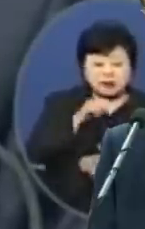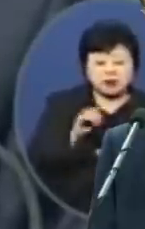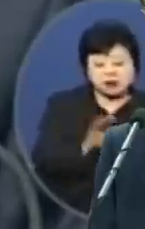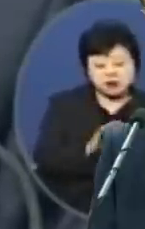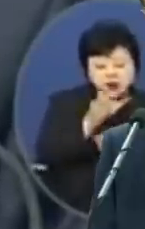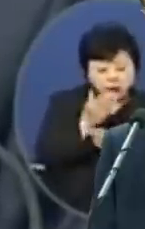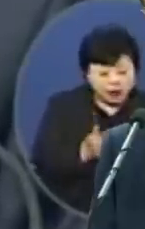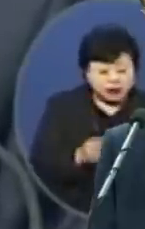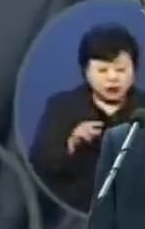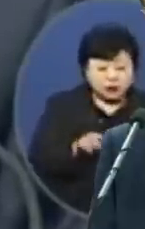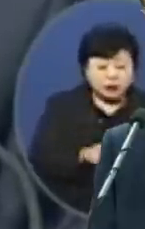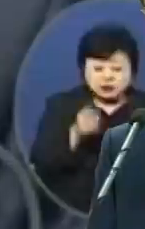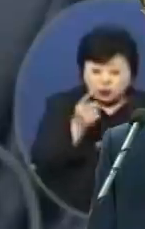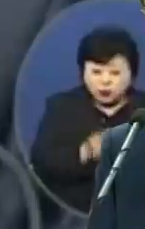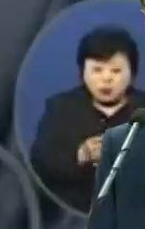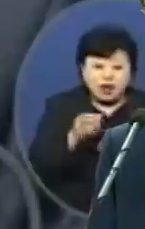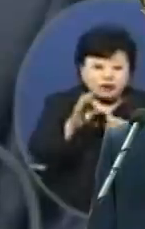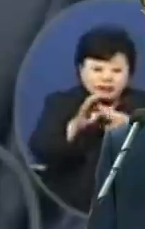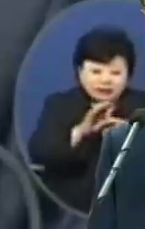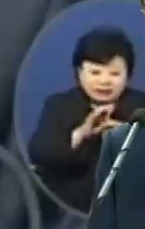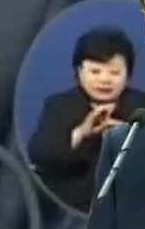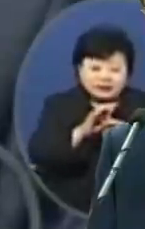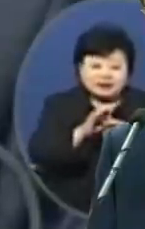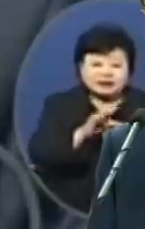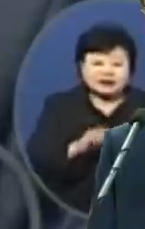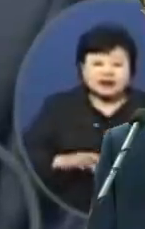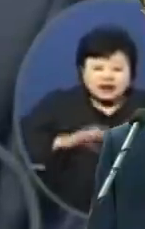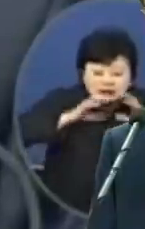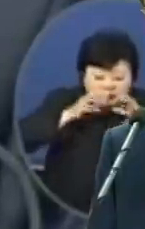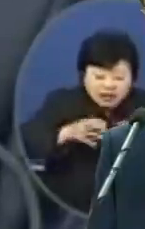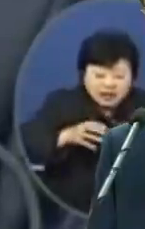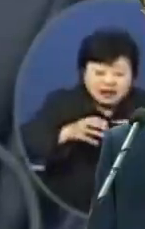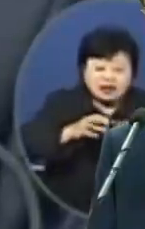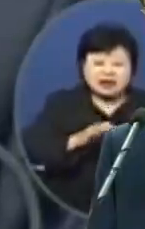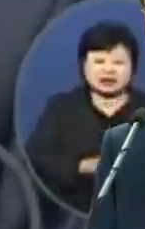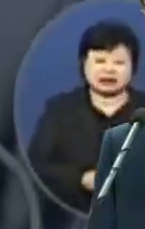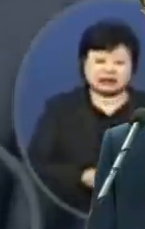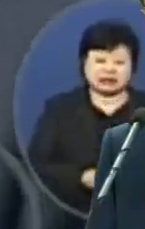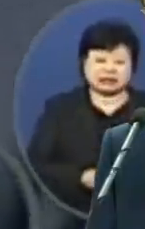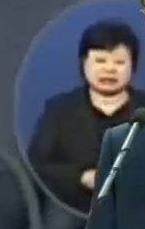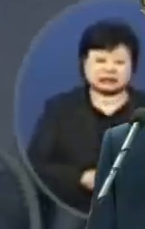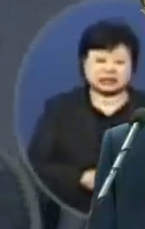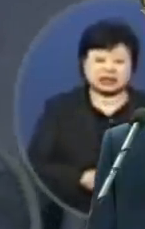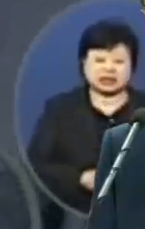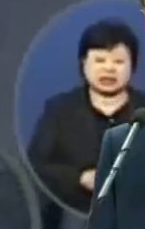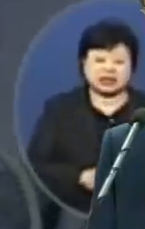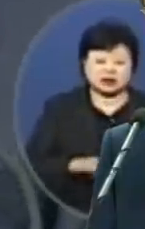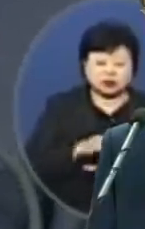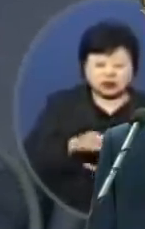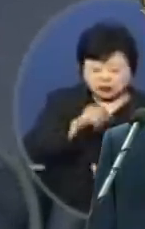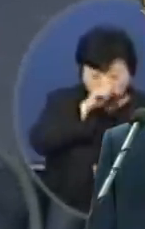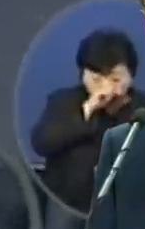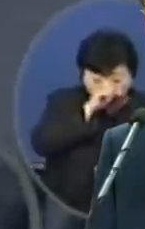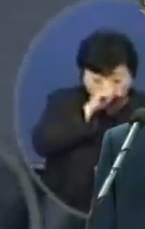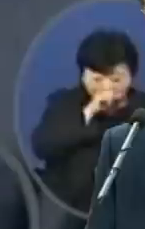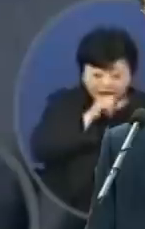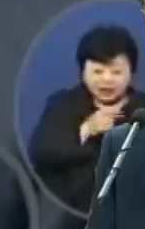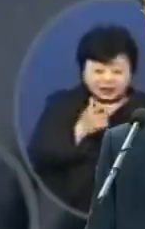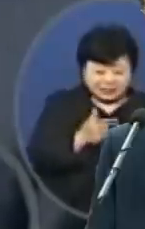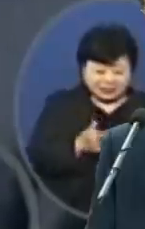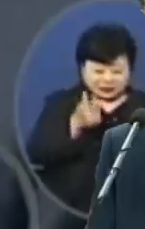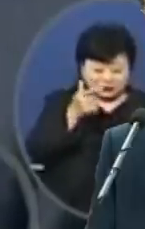위로나 받기 위해서 나간다면 세상 취미를 따라 나가는 것이 훨씬 좋습니다. 그러나 여러분